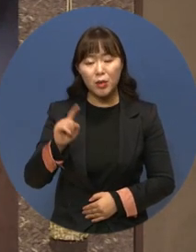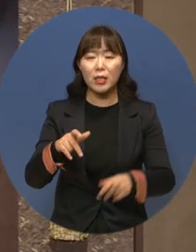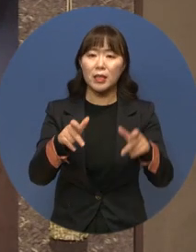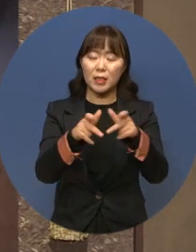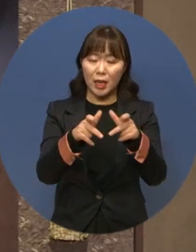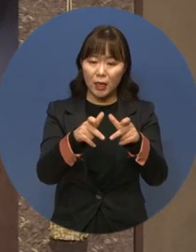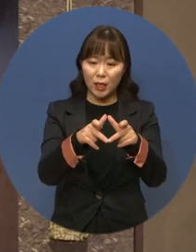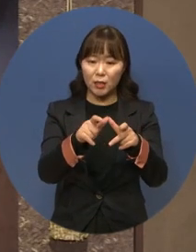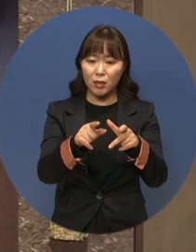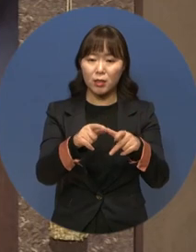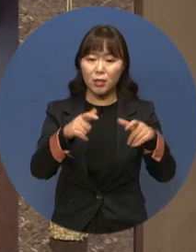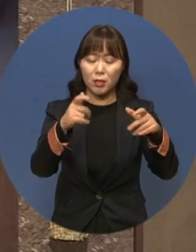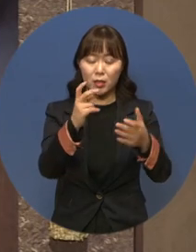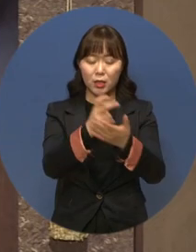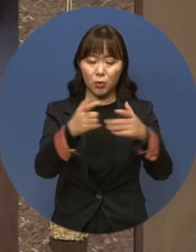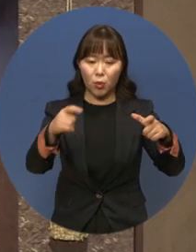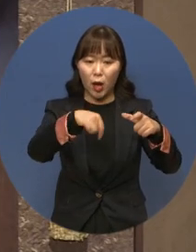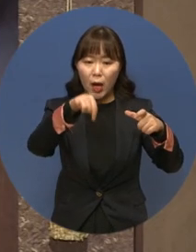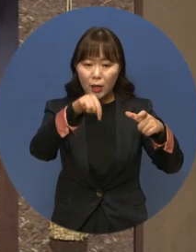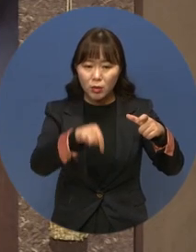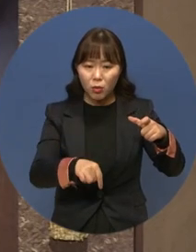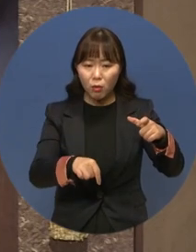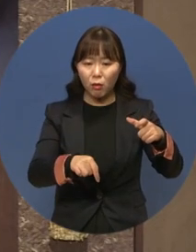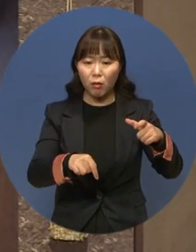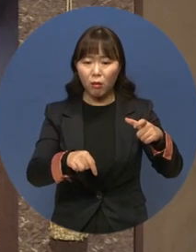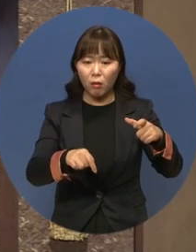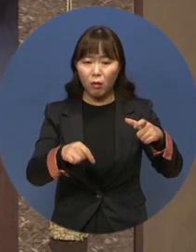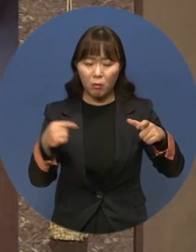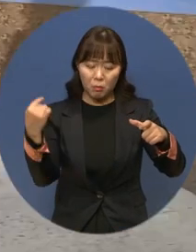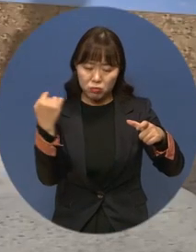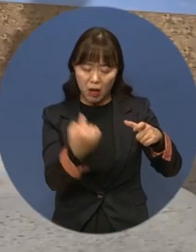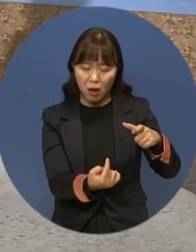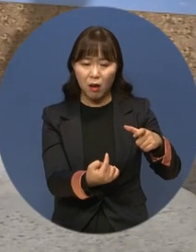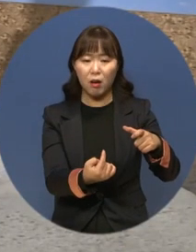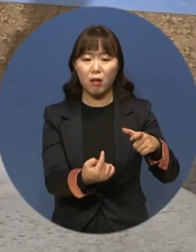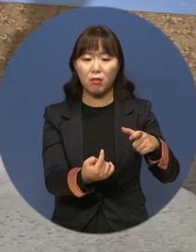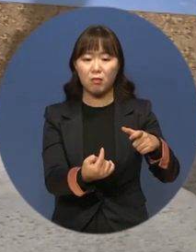장애 당사자가 제도권 안에 들어가서 예. 있어야지